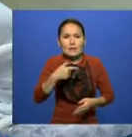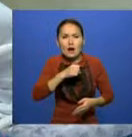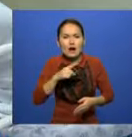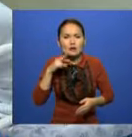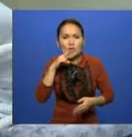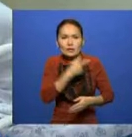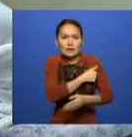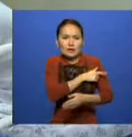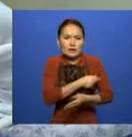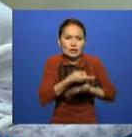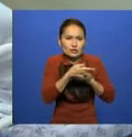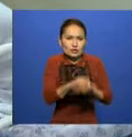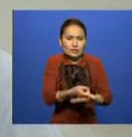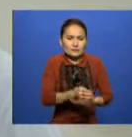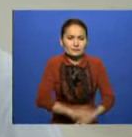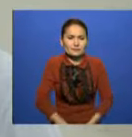дәрігерге қаралған.